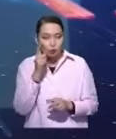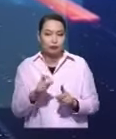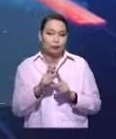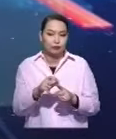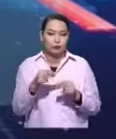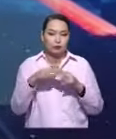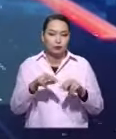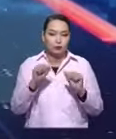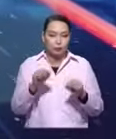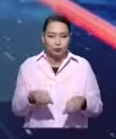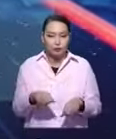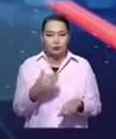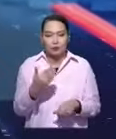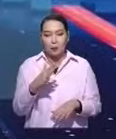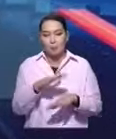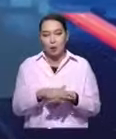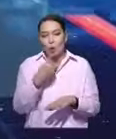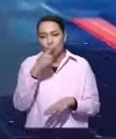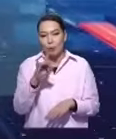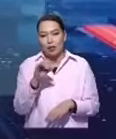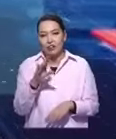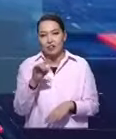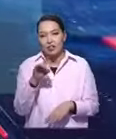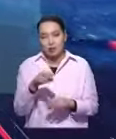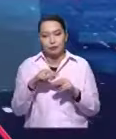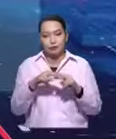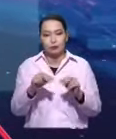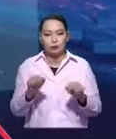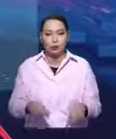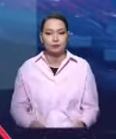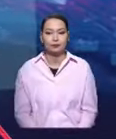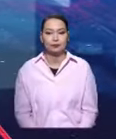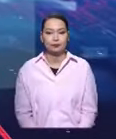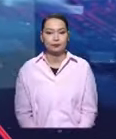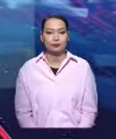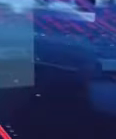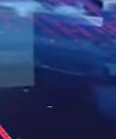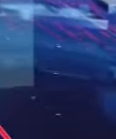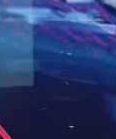Также номер является банковским реквизитом. Дана Ермак, Нуржан Махмутов, Астана, Таймс.